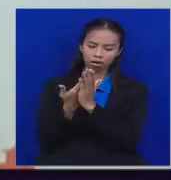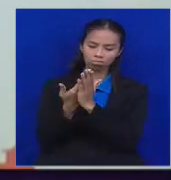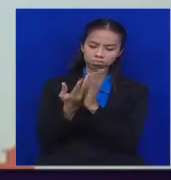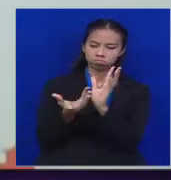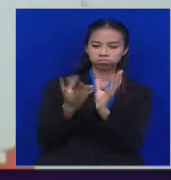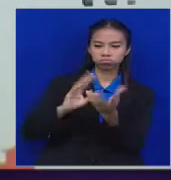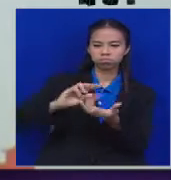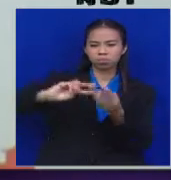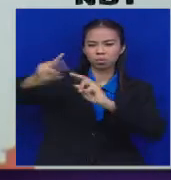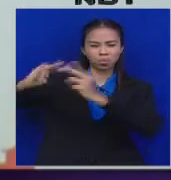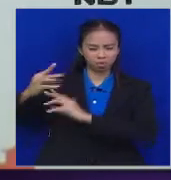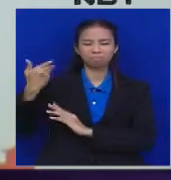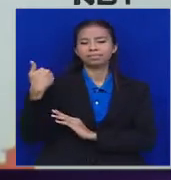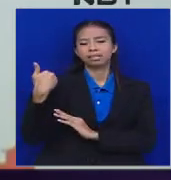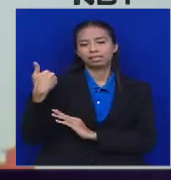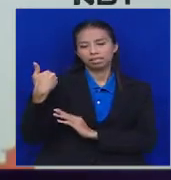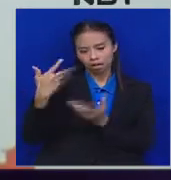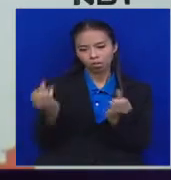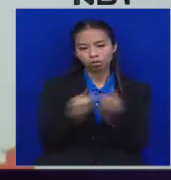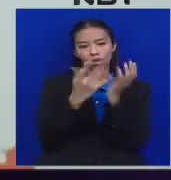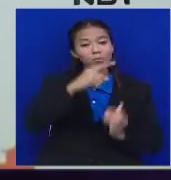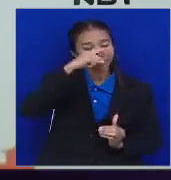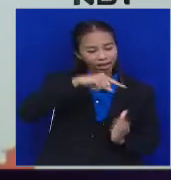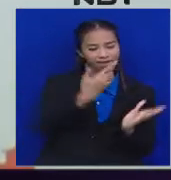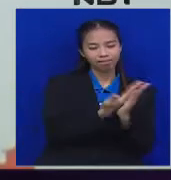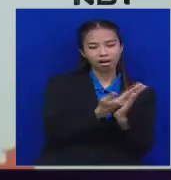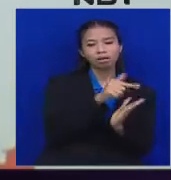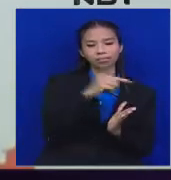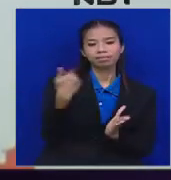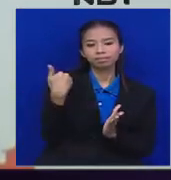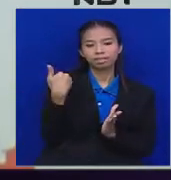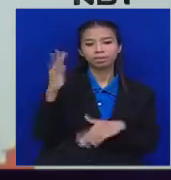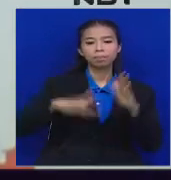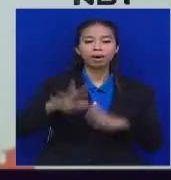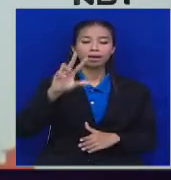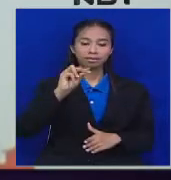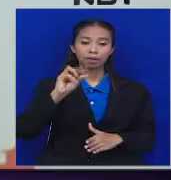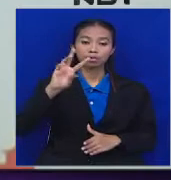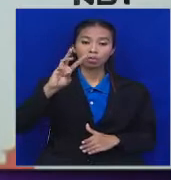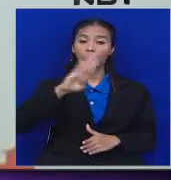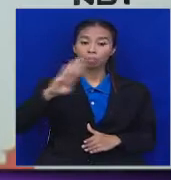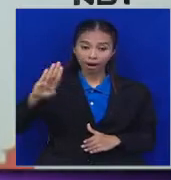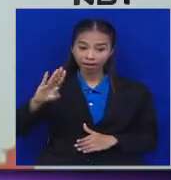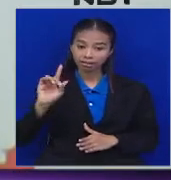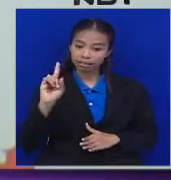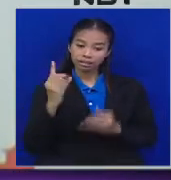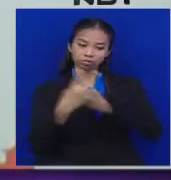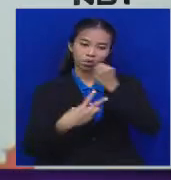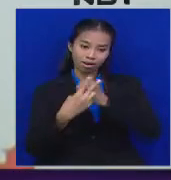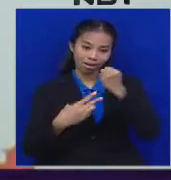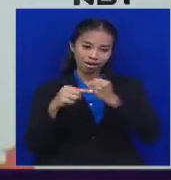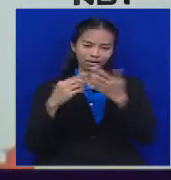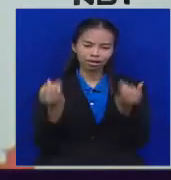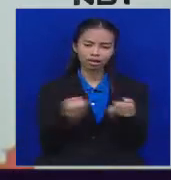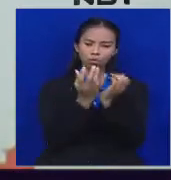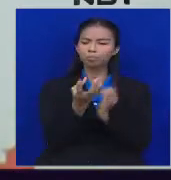มีผลทางอ้อมต่อค่าเงินของไทยให้อ่อนค่าลงมาเล็กน้อยอยู่ที่36บาทต่อเหรียญสหรัฐซึ่งก็ถือว่าได้รับผลกระท